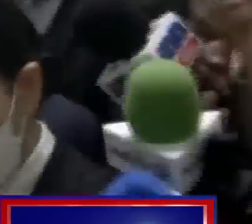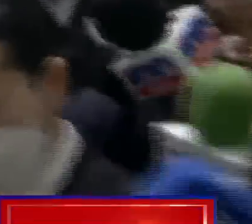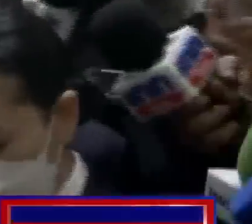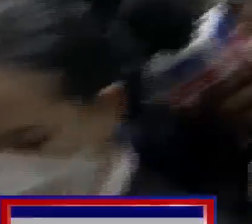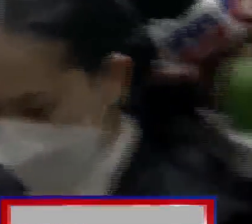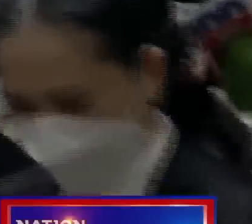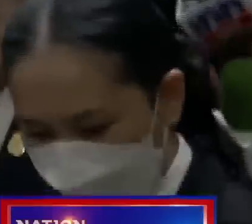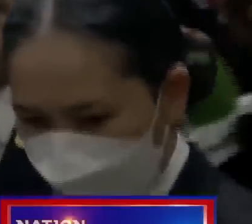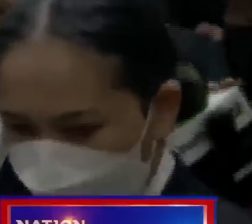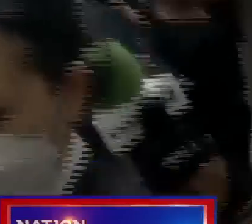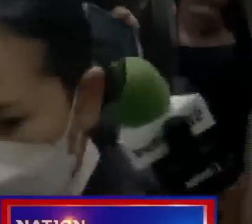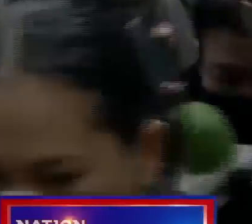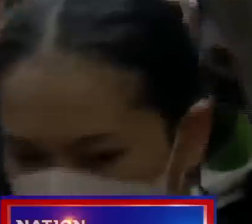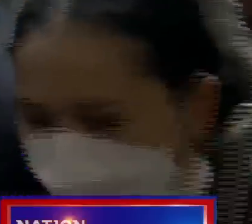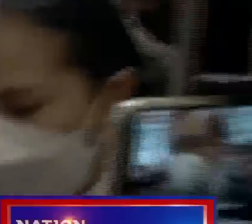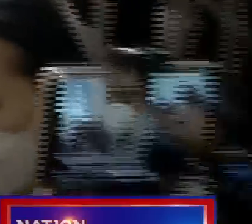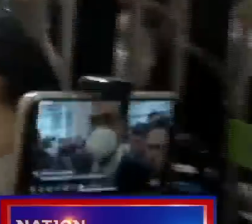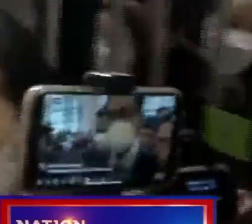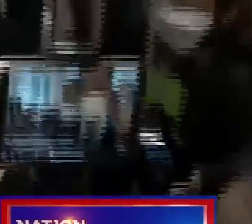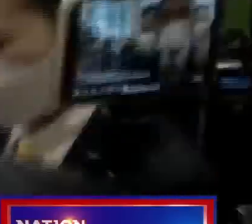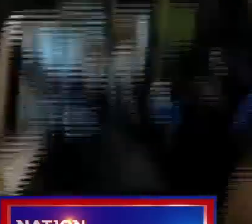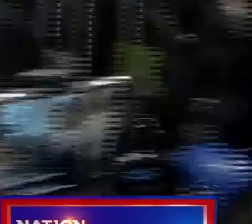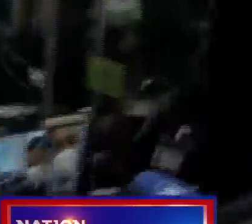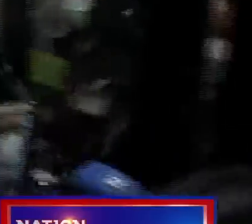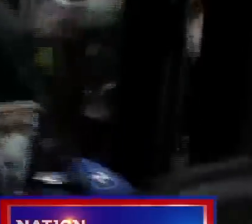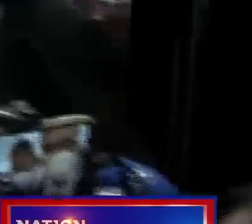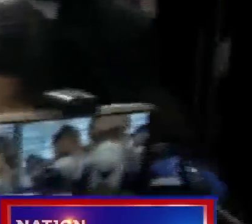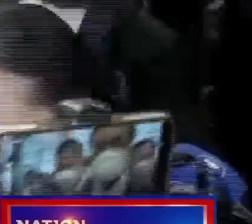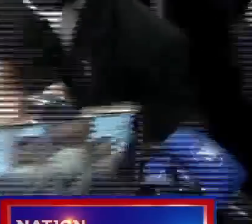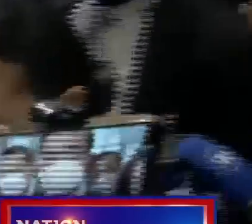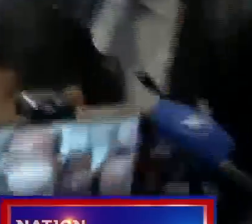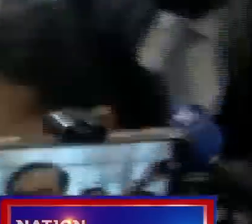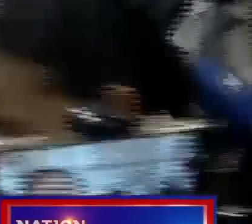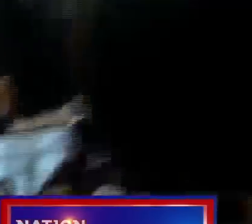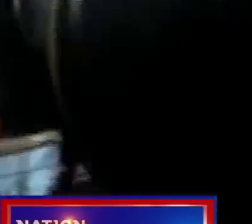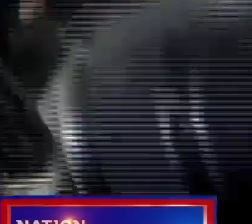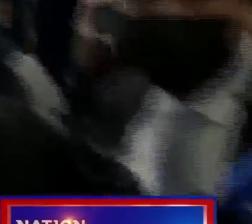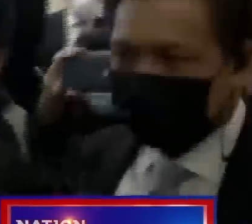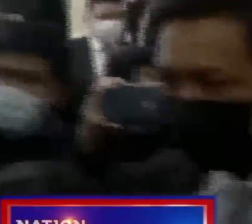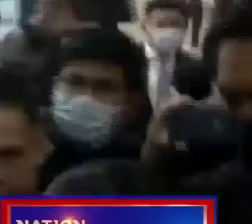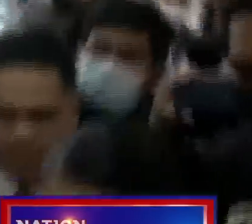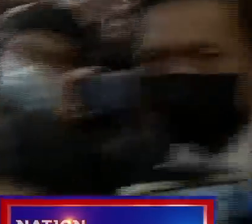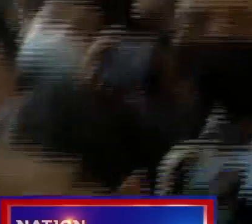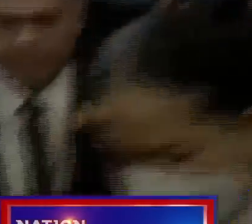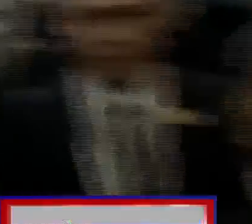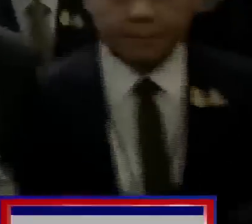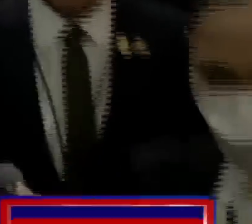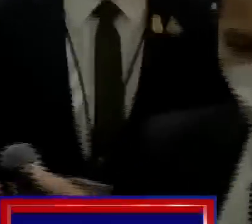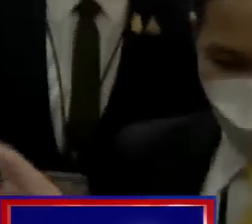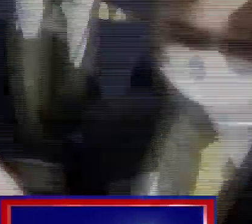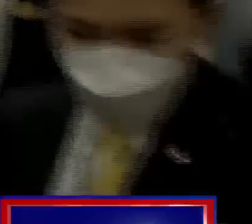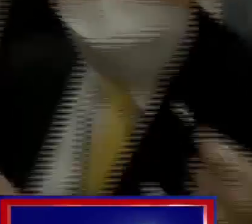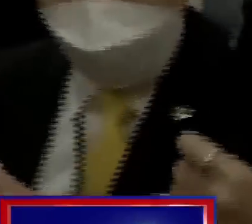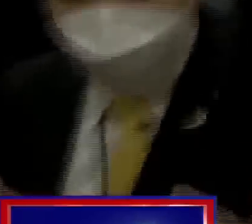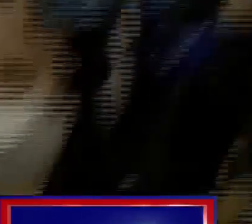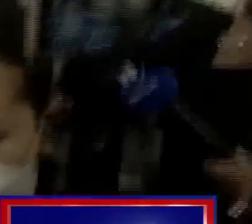ไงมีการพาดพิงไปถึงสว.ทรงเอเจ้าของที่ทำที่ดินที่พักรวมไทยสร้างชาติเนี่ยไปเช่าอยู่นะพลเอก